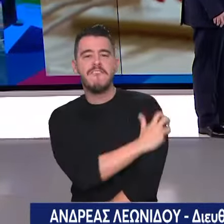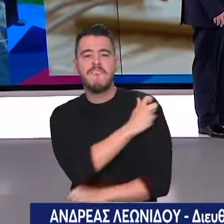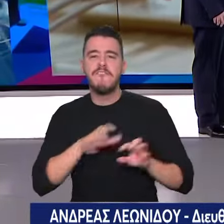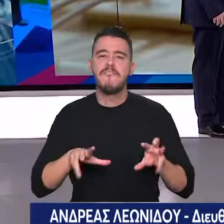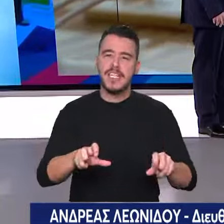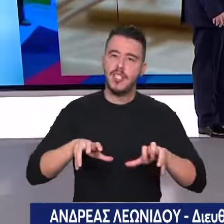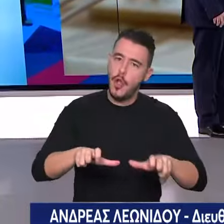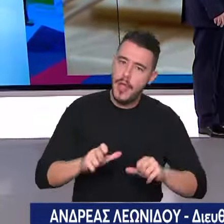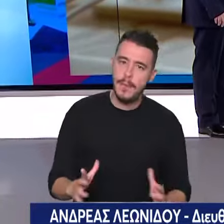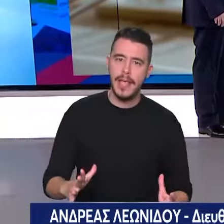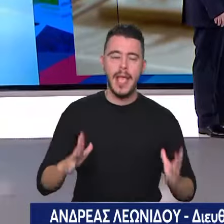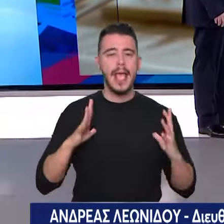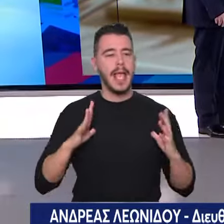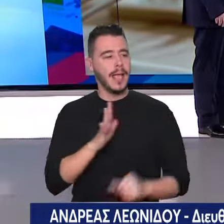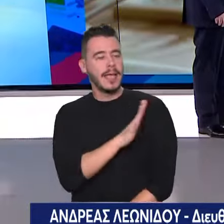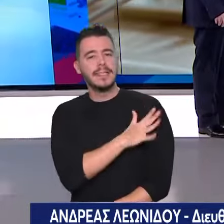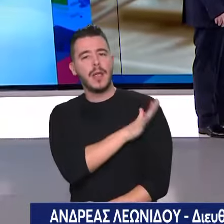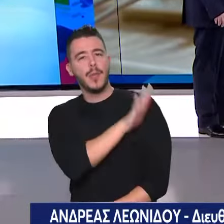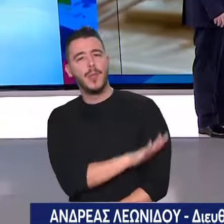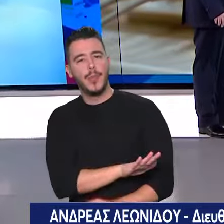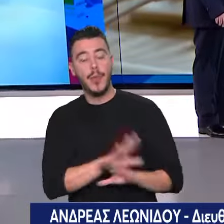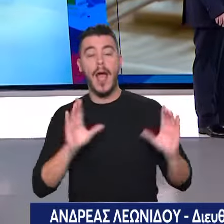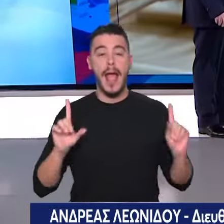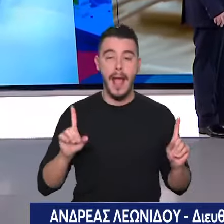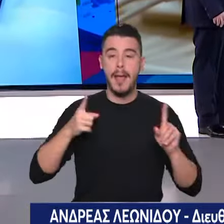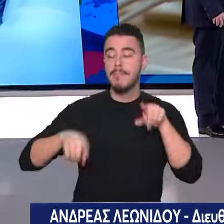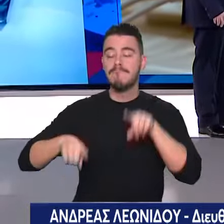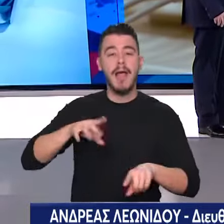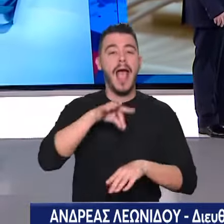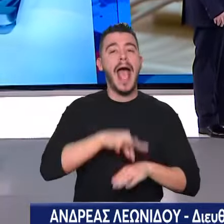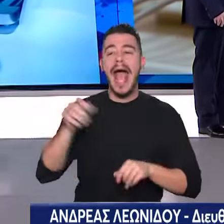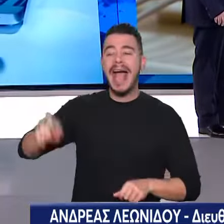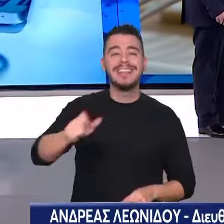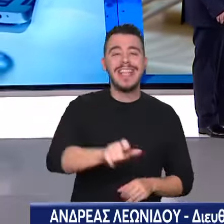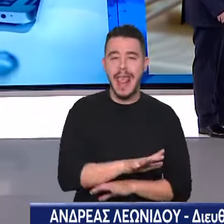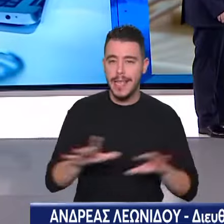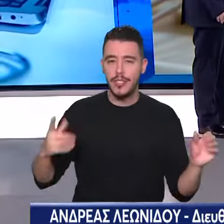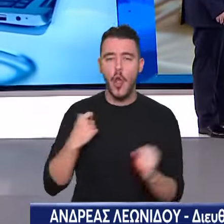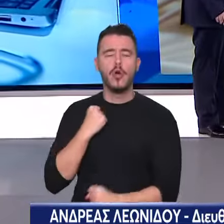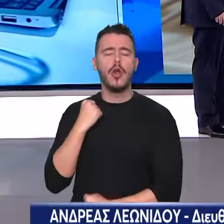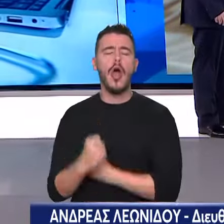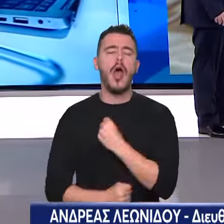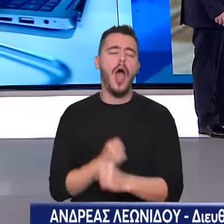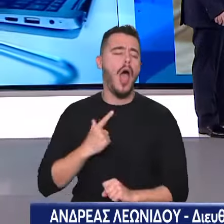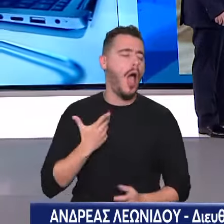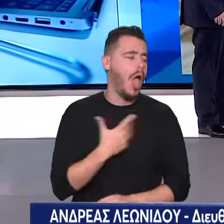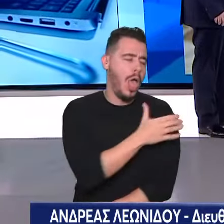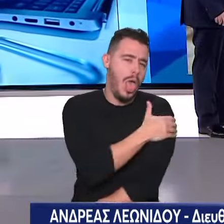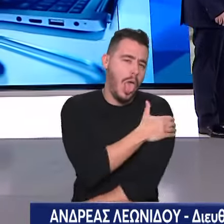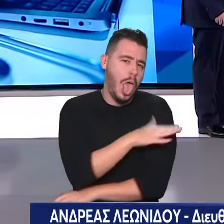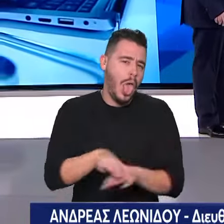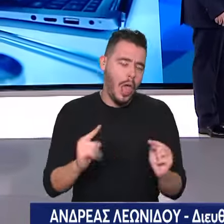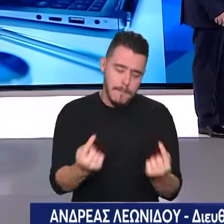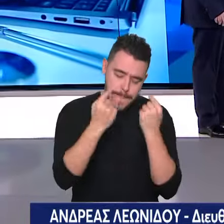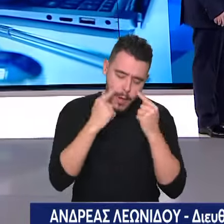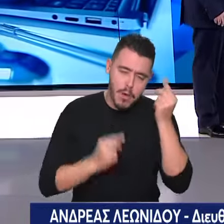ξεκούραση. Όμως σε ασθενείς που ταλαιπωριούνται χρόνια, που έχει αποτύχει συντηρητική θεραπεία ή που υπάρχουν άλλες παθήσεις συνοδές,